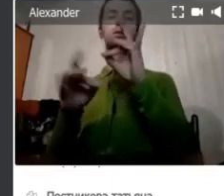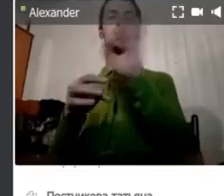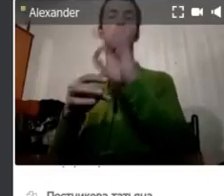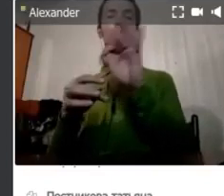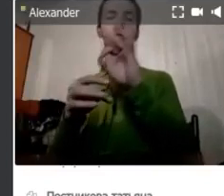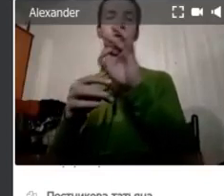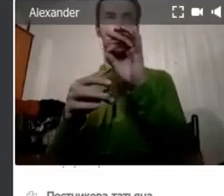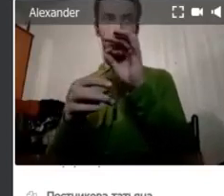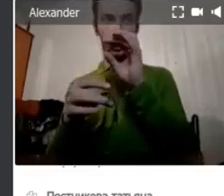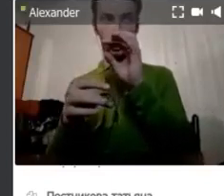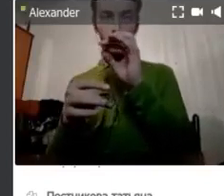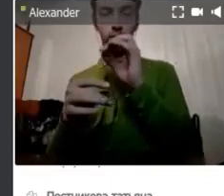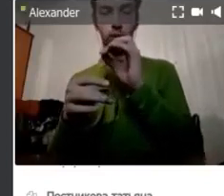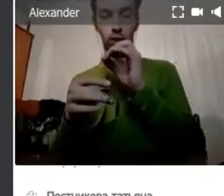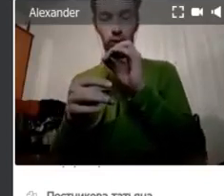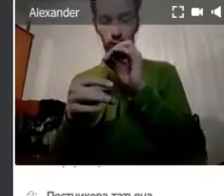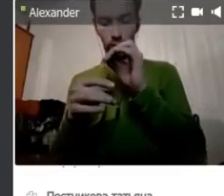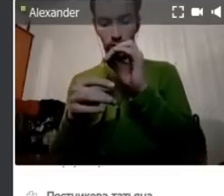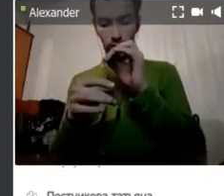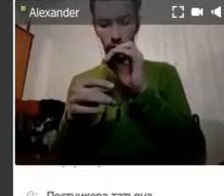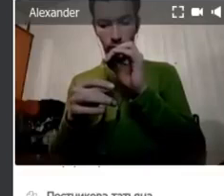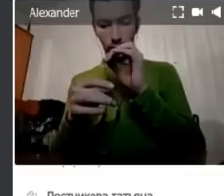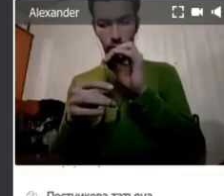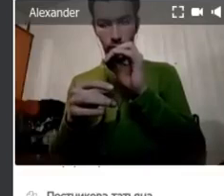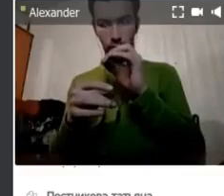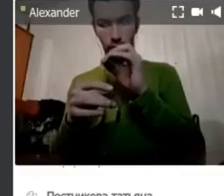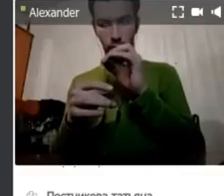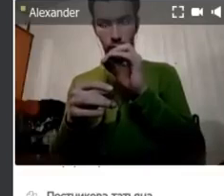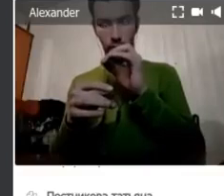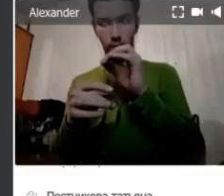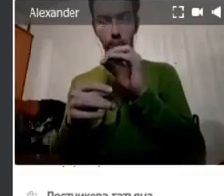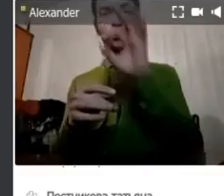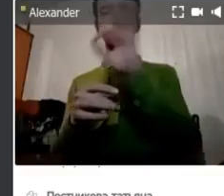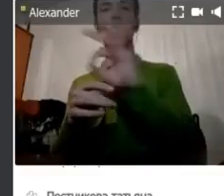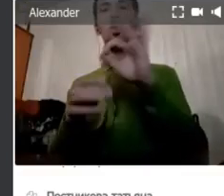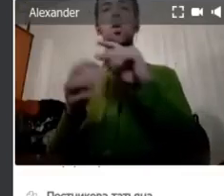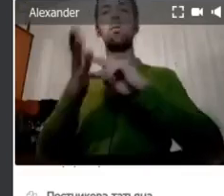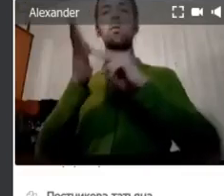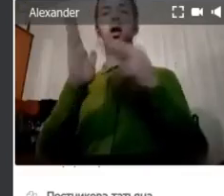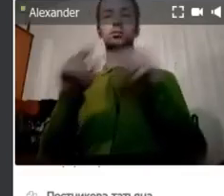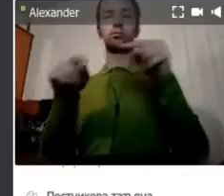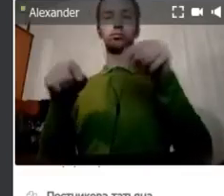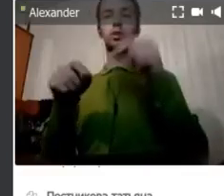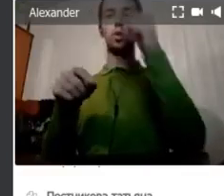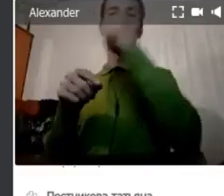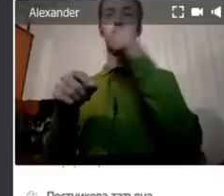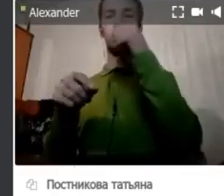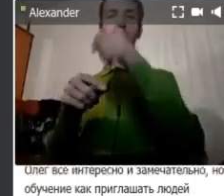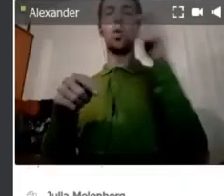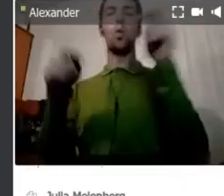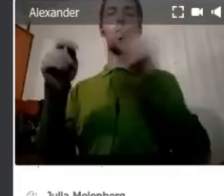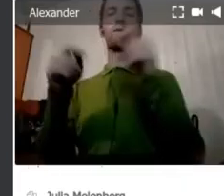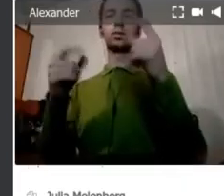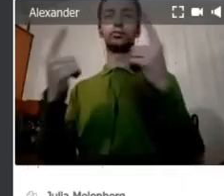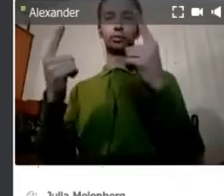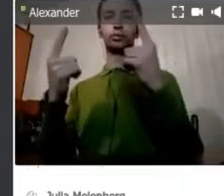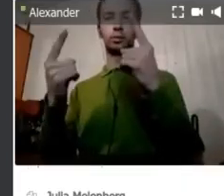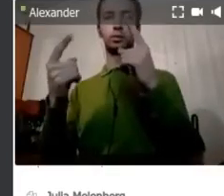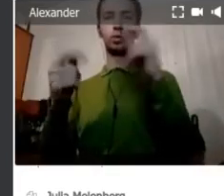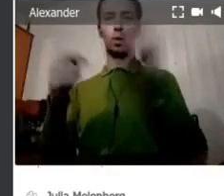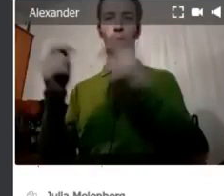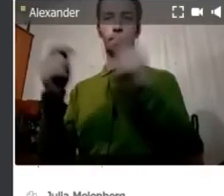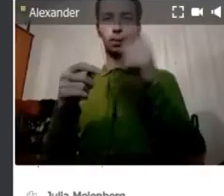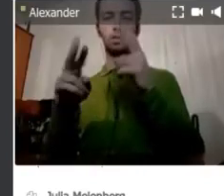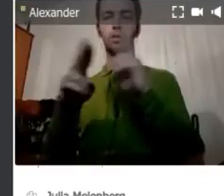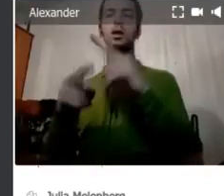конференция планируется в Турции, в Стамбуле, но, опять же,